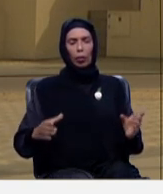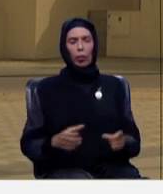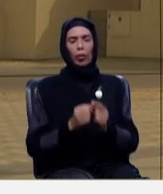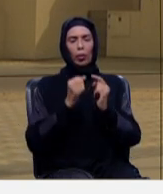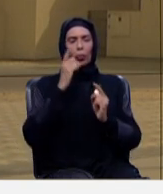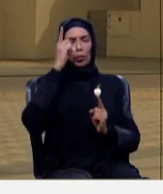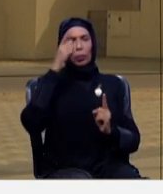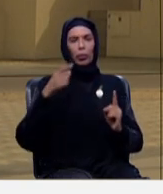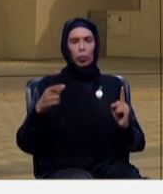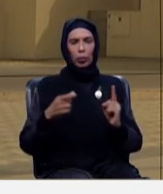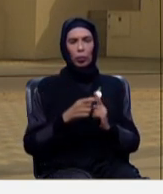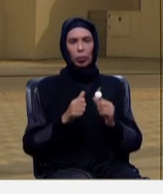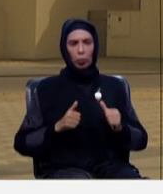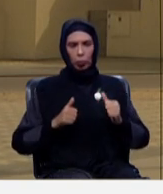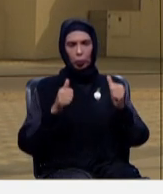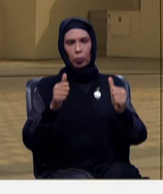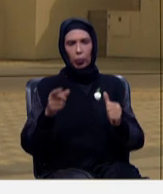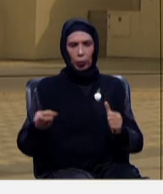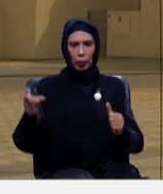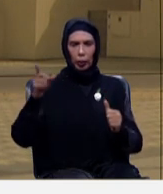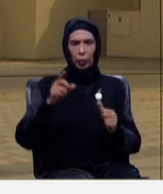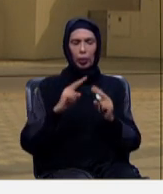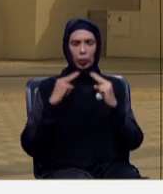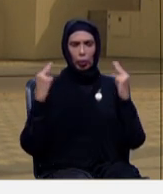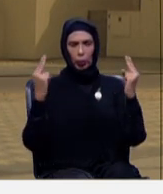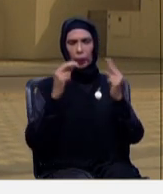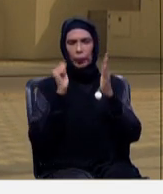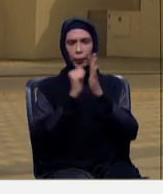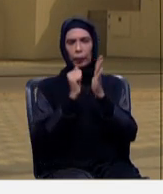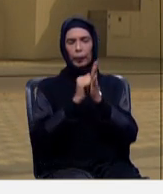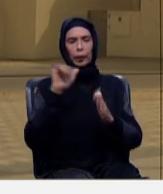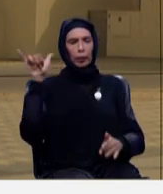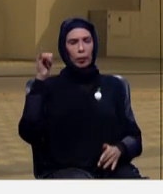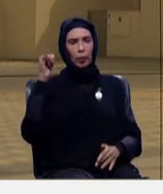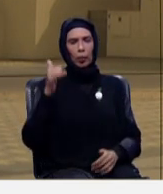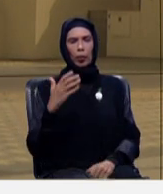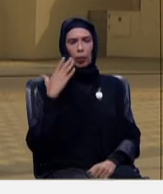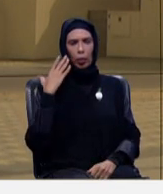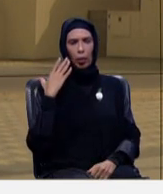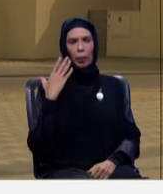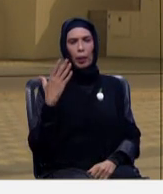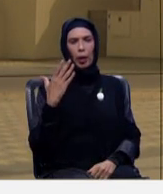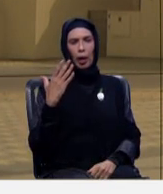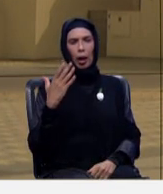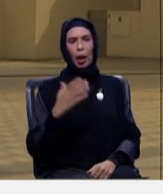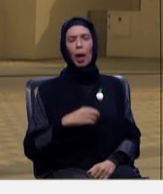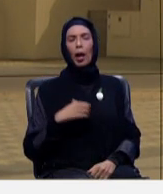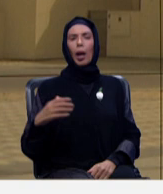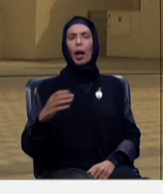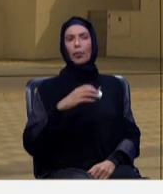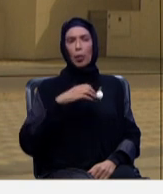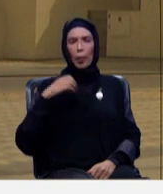ورعاه، تنطلق يوم غد أعمال مؤتمر الإسكان العربي الخامس دور القطاع العام المستقبلي في